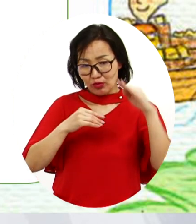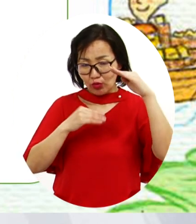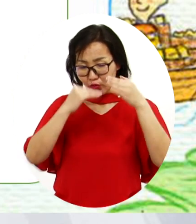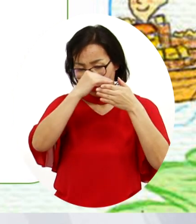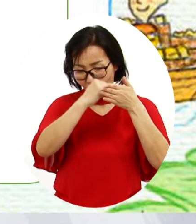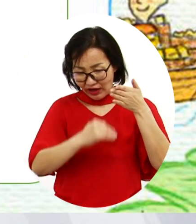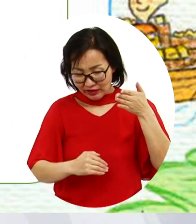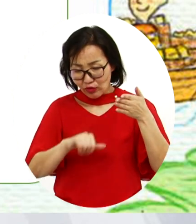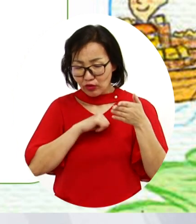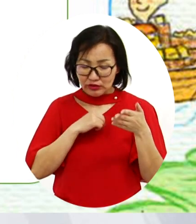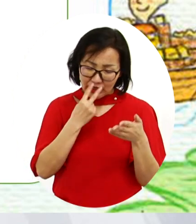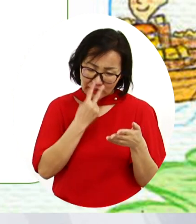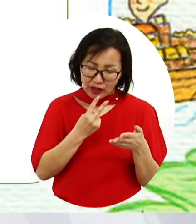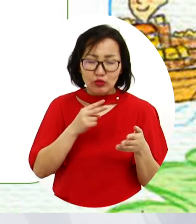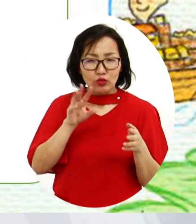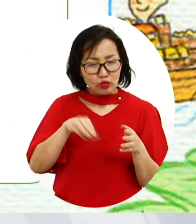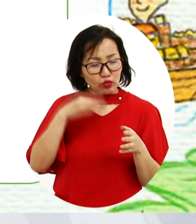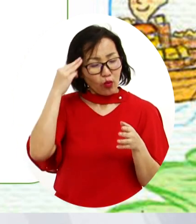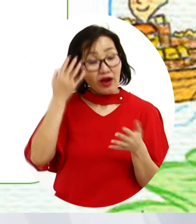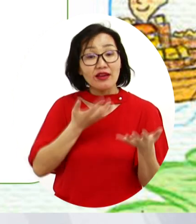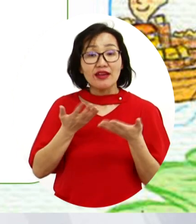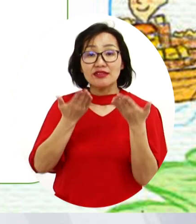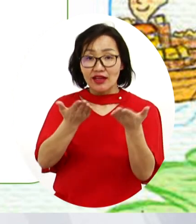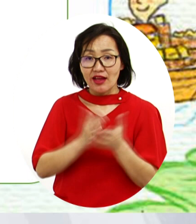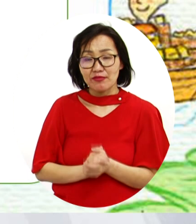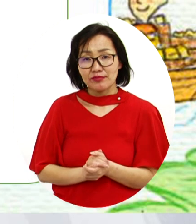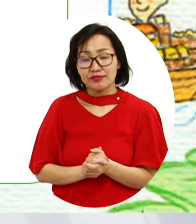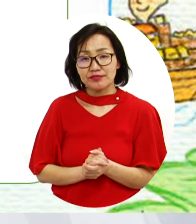дугаарлан тунгаан ярилцаарай хүүхдүүдээ.